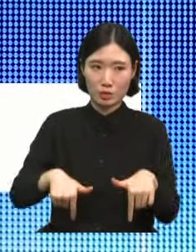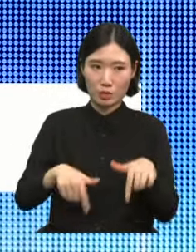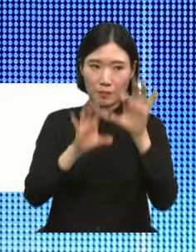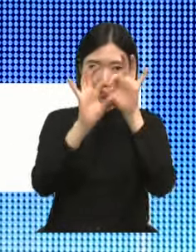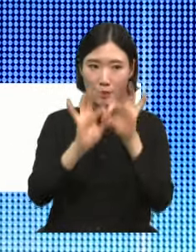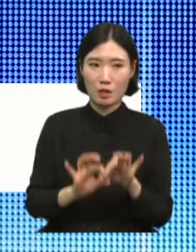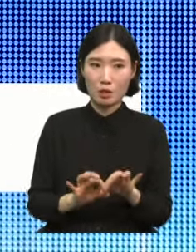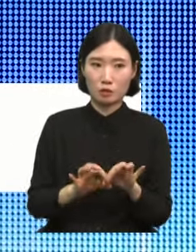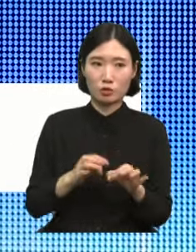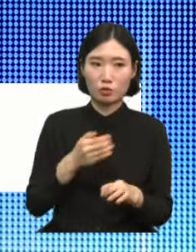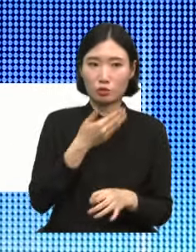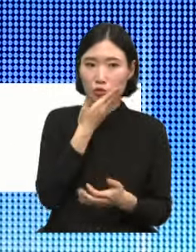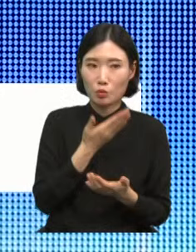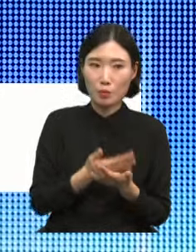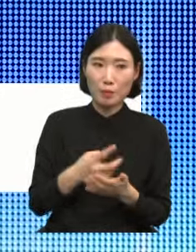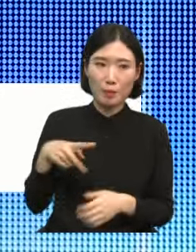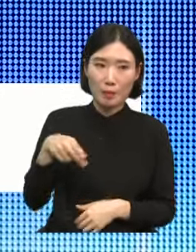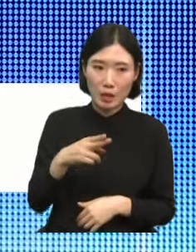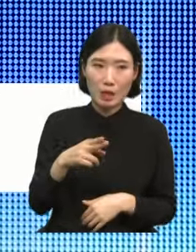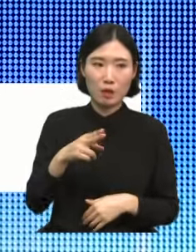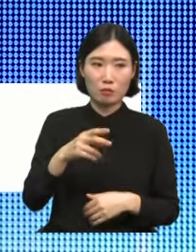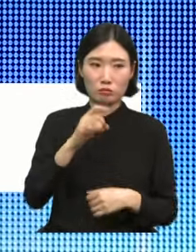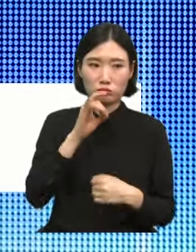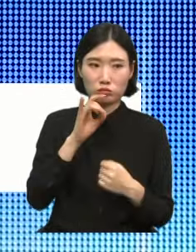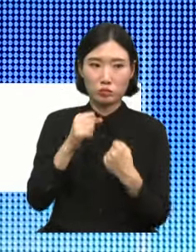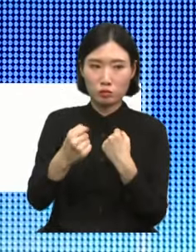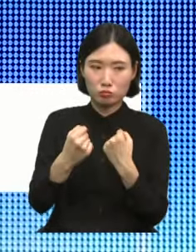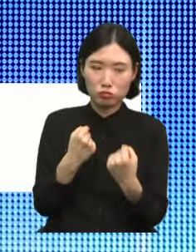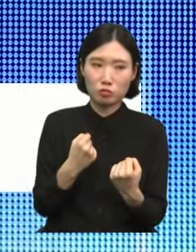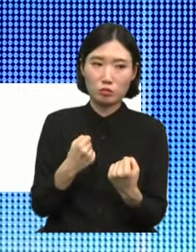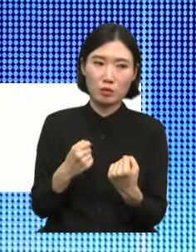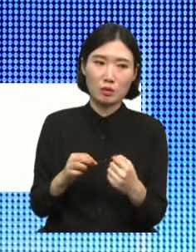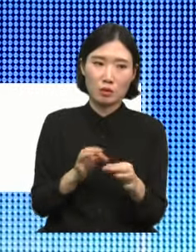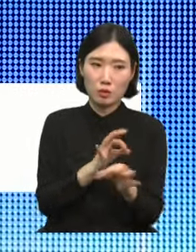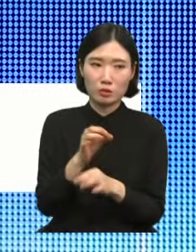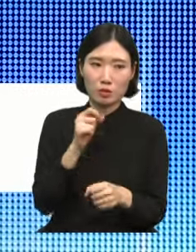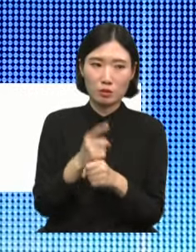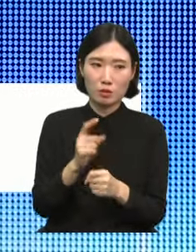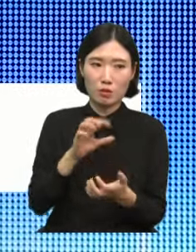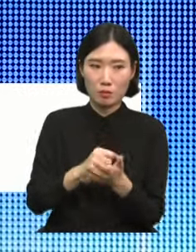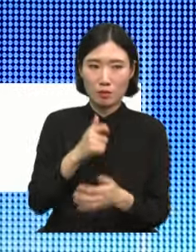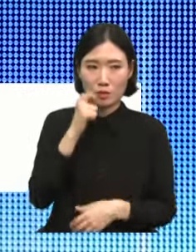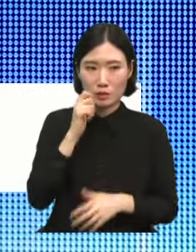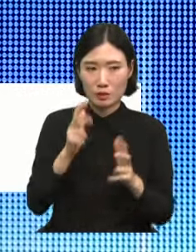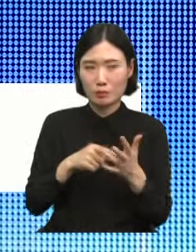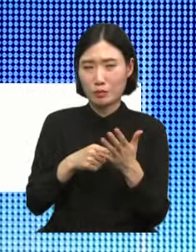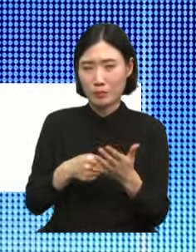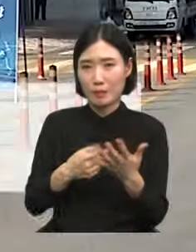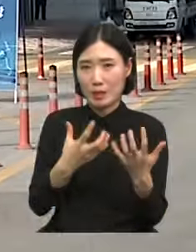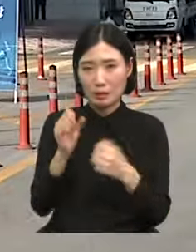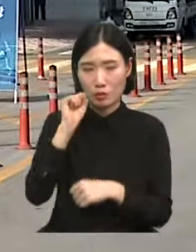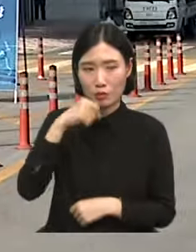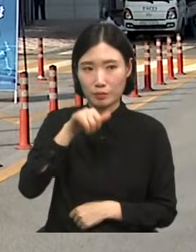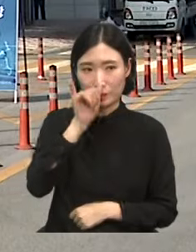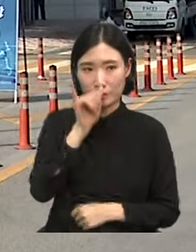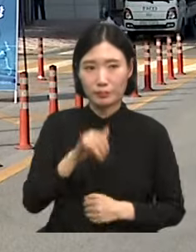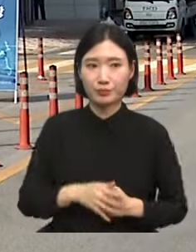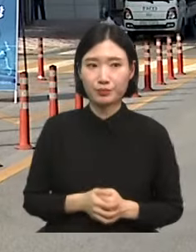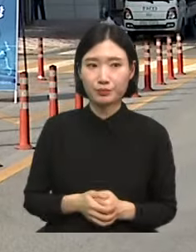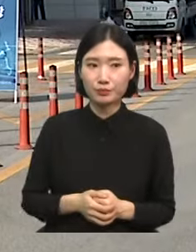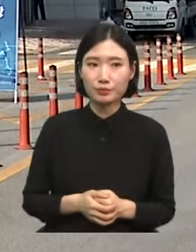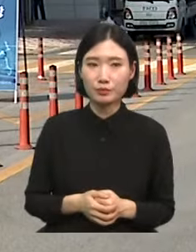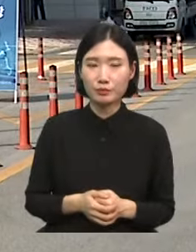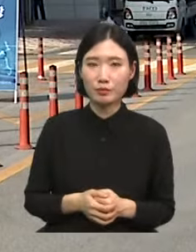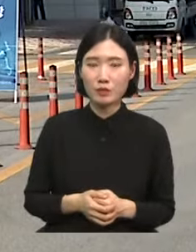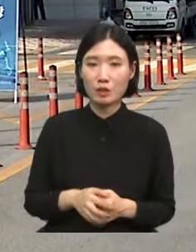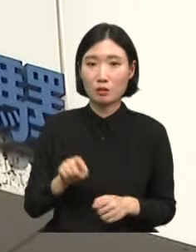구간임에도 불구하고 경제성을 확보하지 못하여 사업 추진에 많은 어려움이 있었습니다. 여주